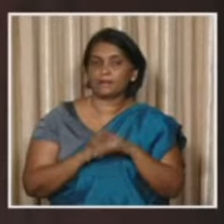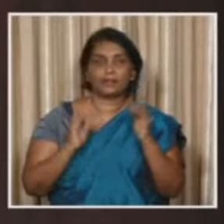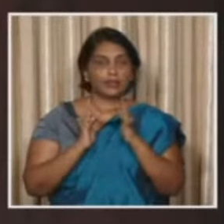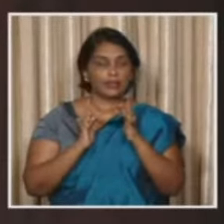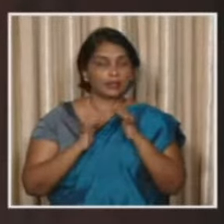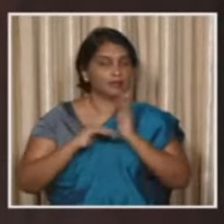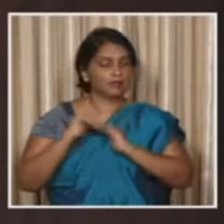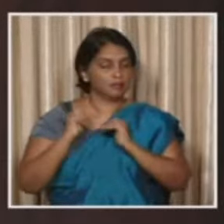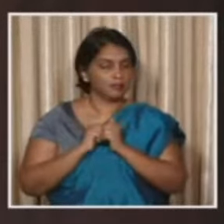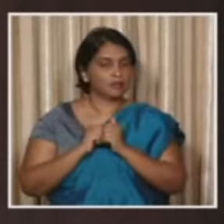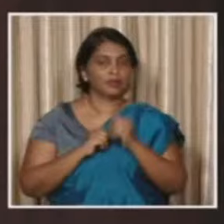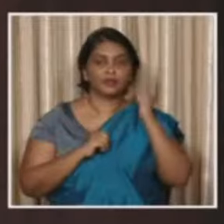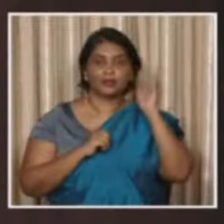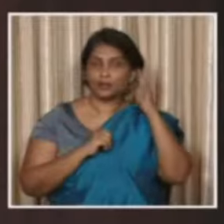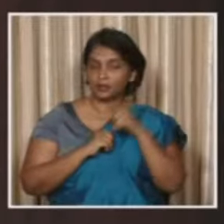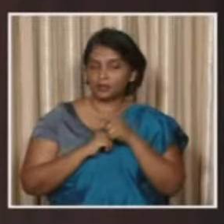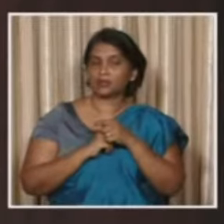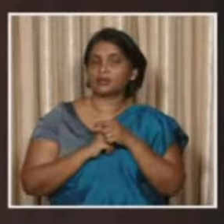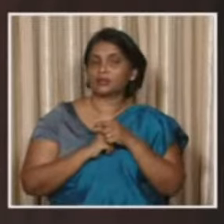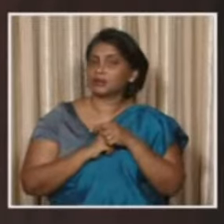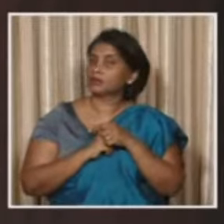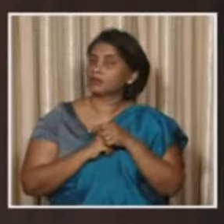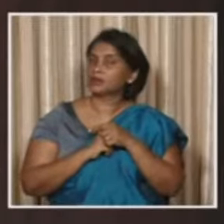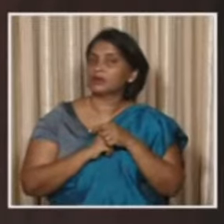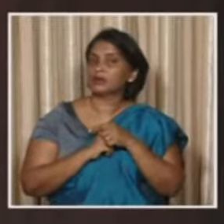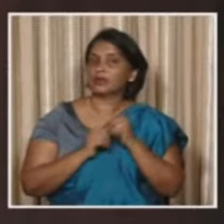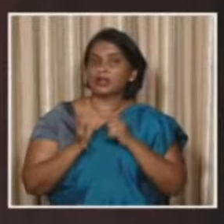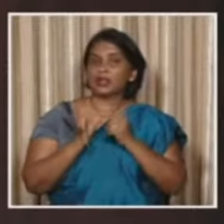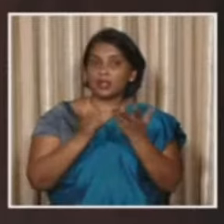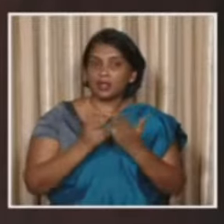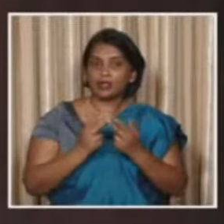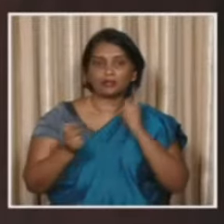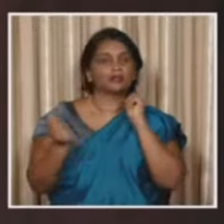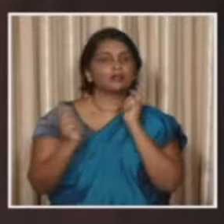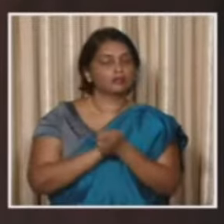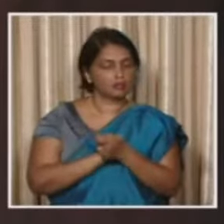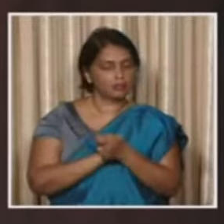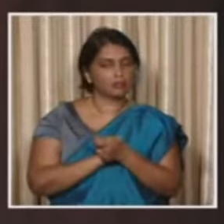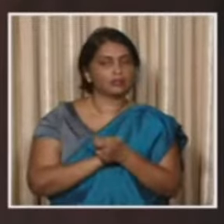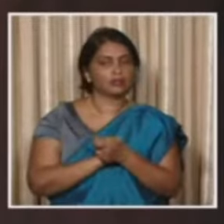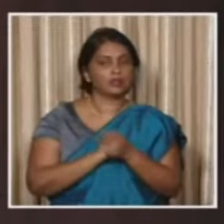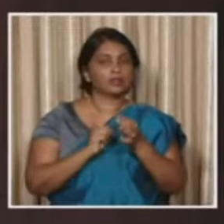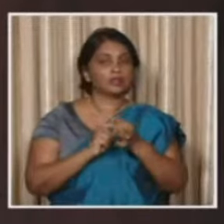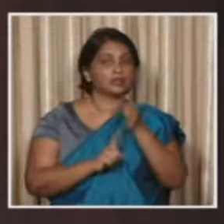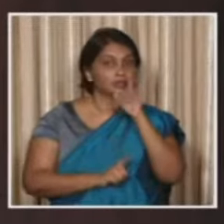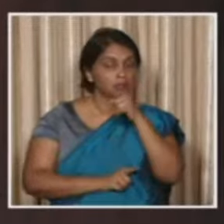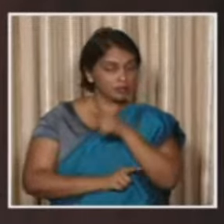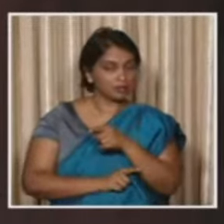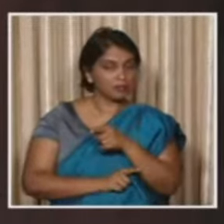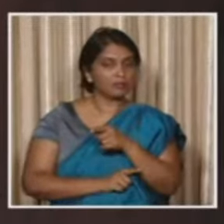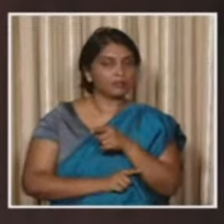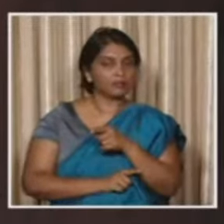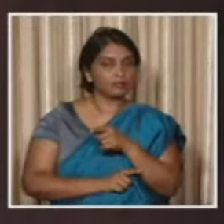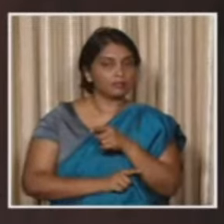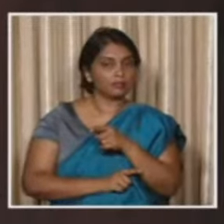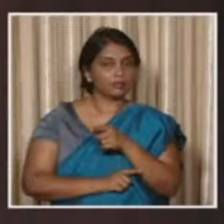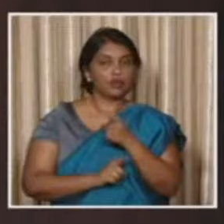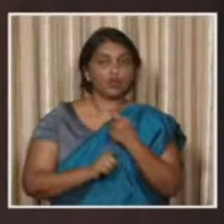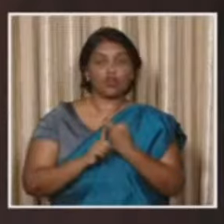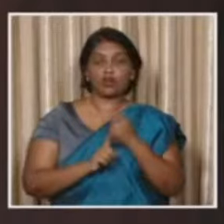එක විශේෂයෙන්ම account සිස්ටම් එක වෙනස් කරන්න මේ සභාපතිතුමා විසින්